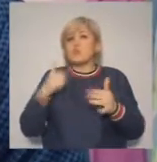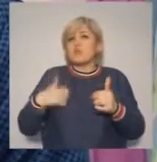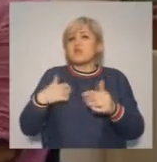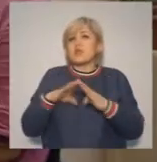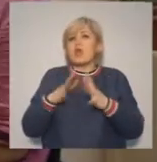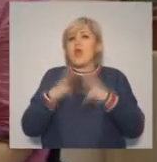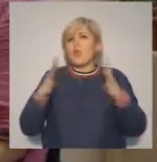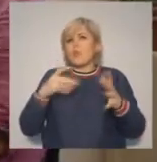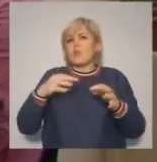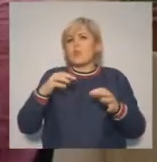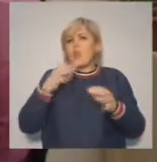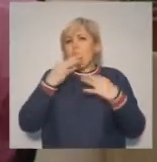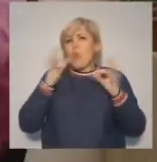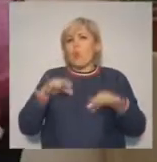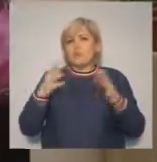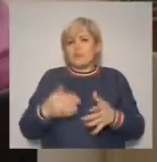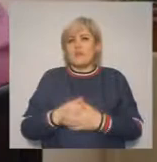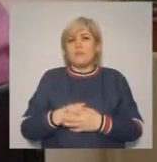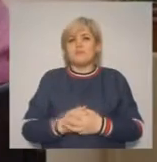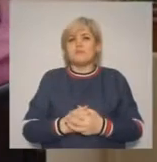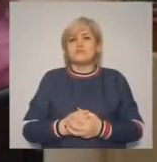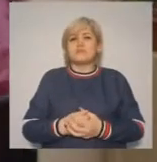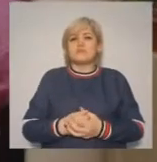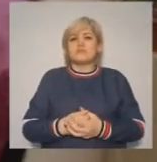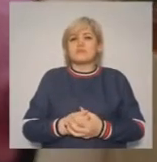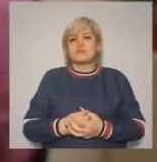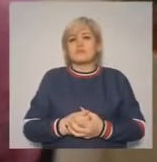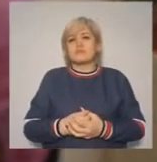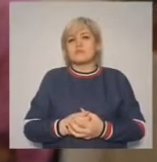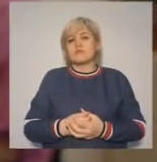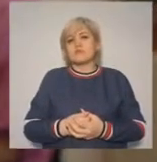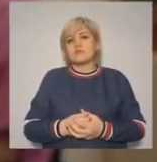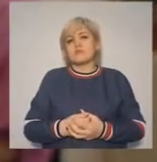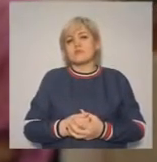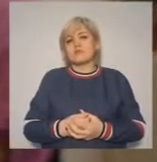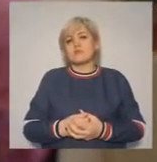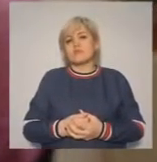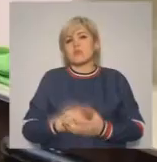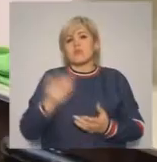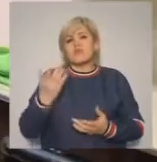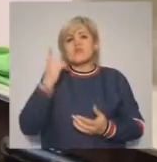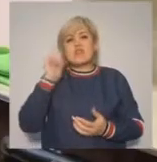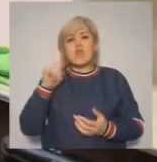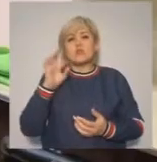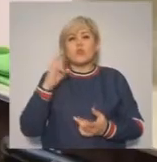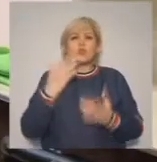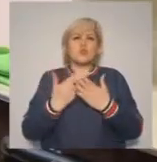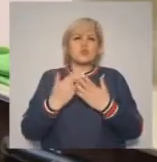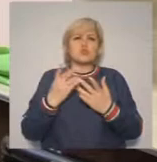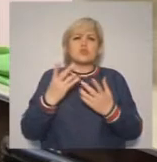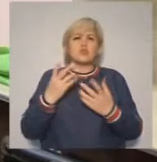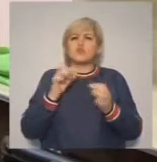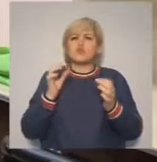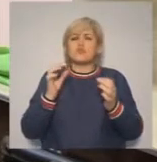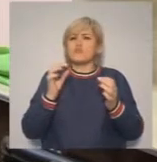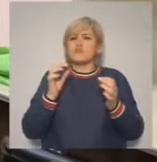похвастаться таким огромным опытом ведения сценического диалога с юным театральным зрителем Нижневартовска. Знаете, он почти что не